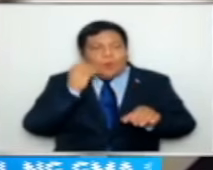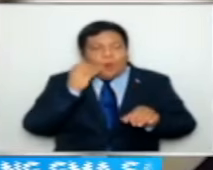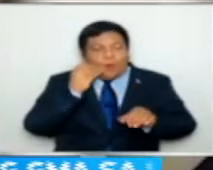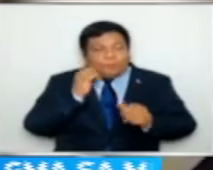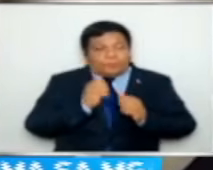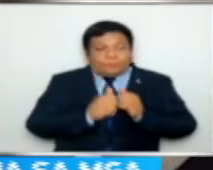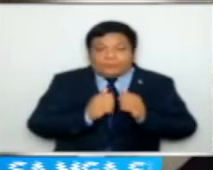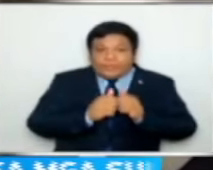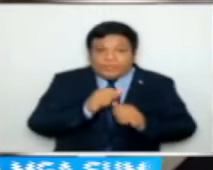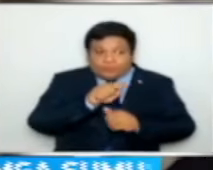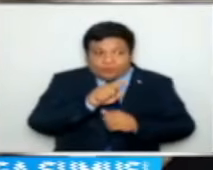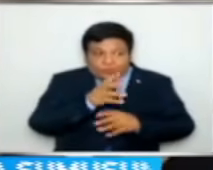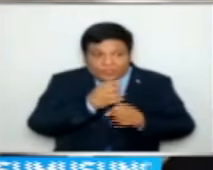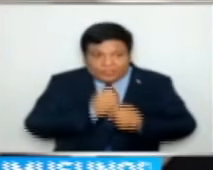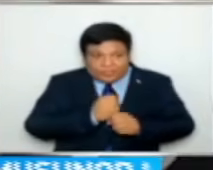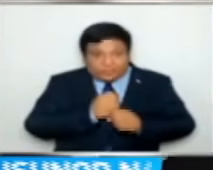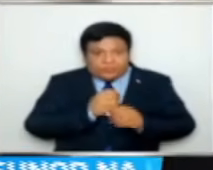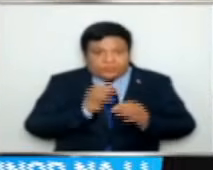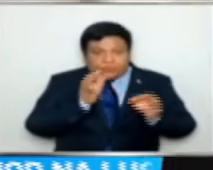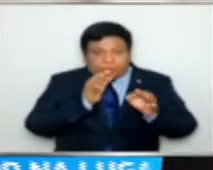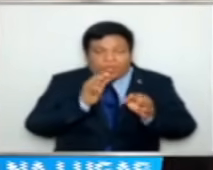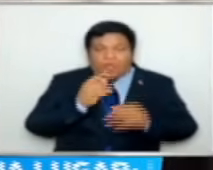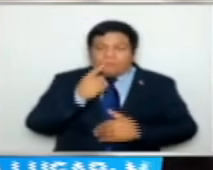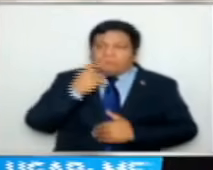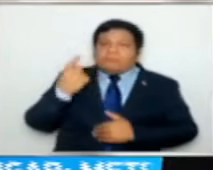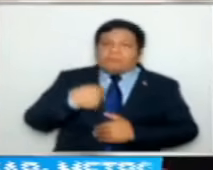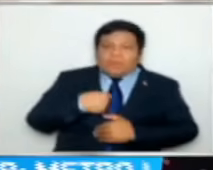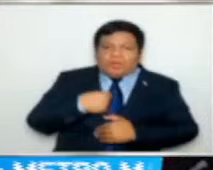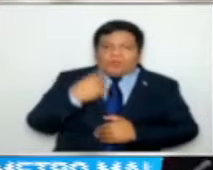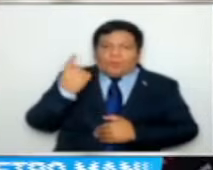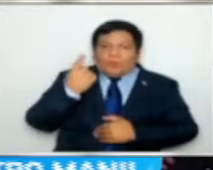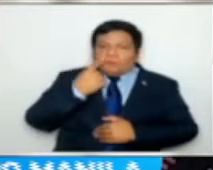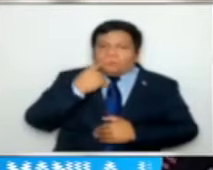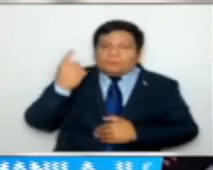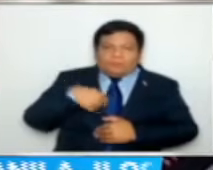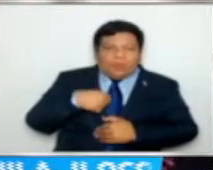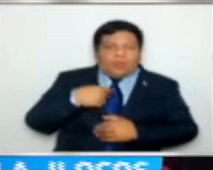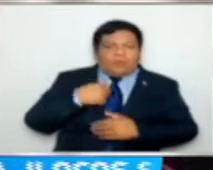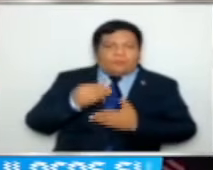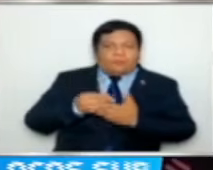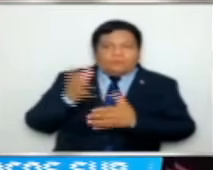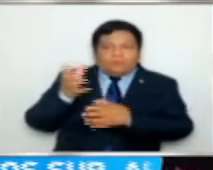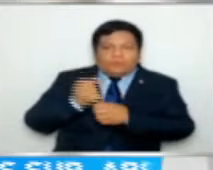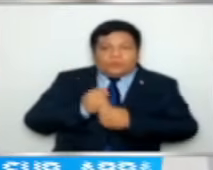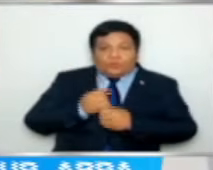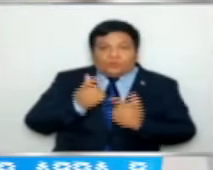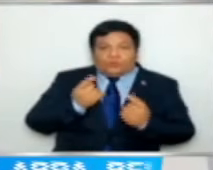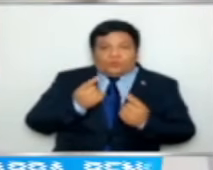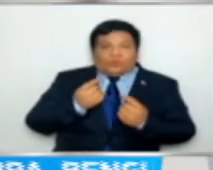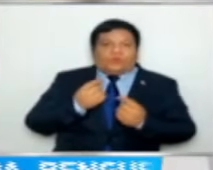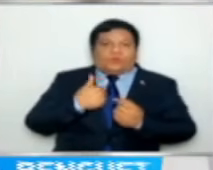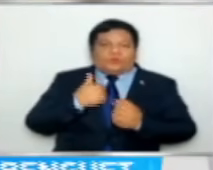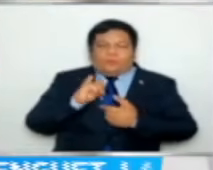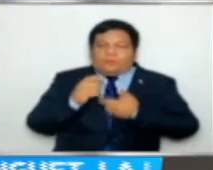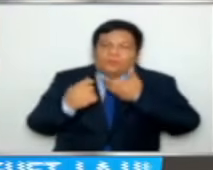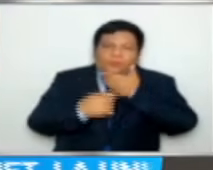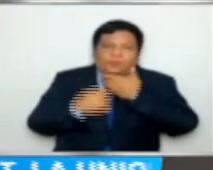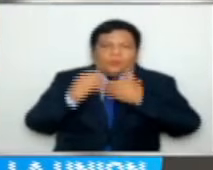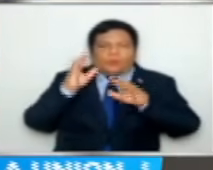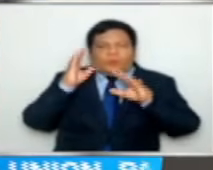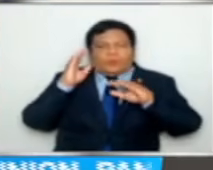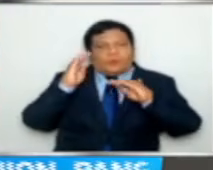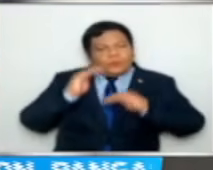supply? Inuutusan ako, sir. May nag-uutos sa akin. Ginagawa ko para malibre rin ako. Itinanggi naman